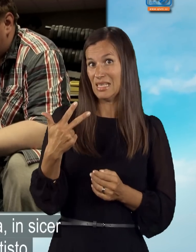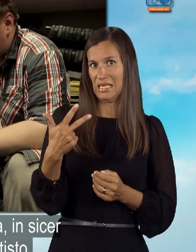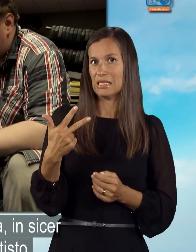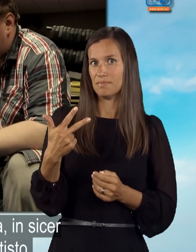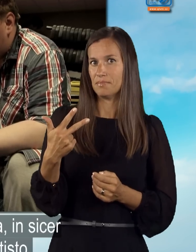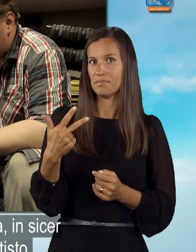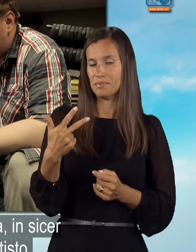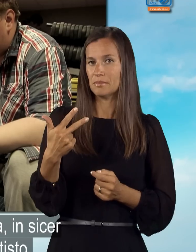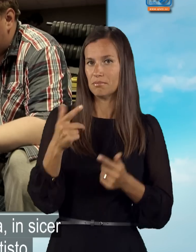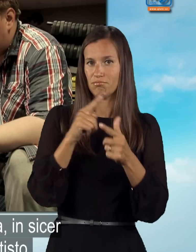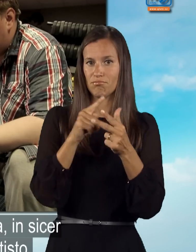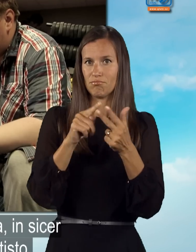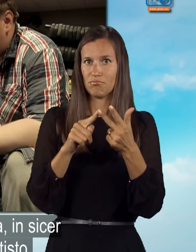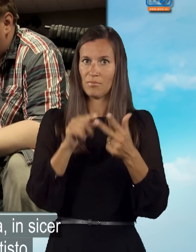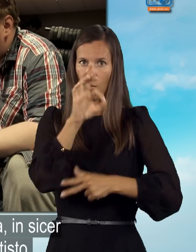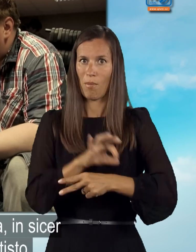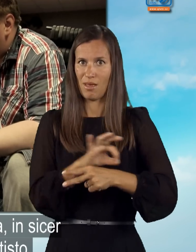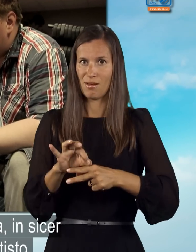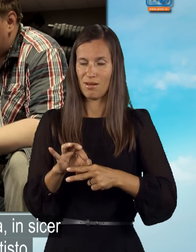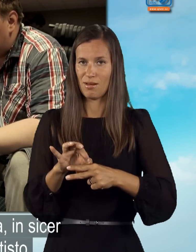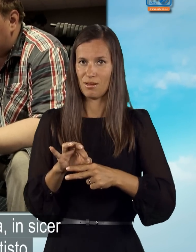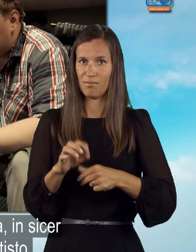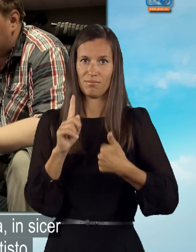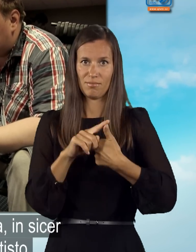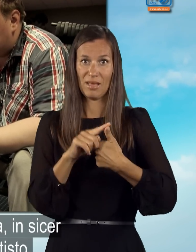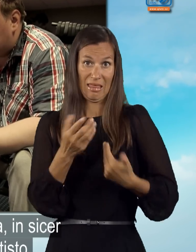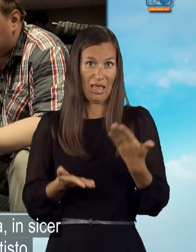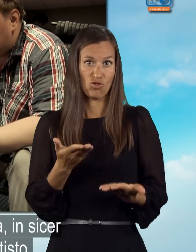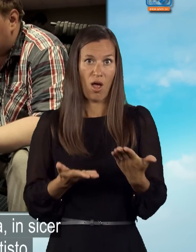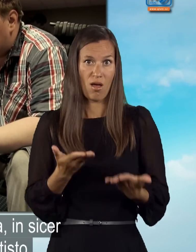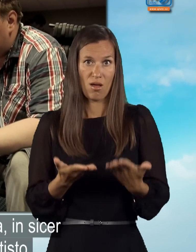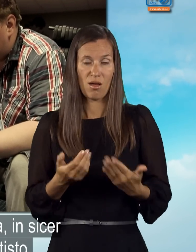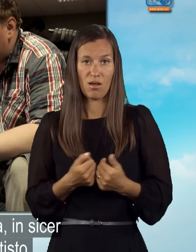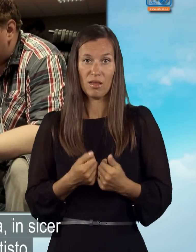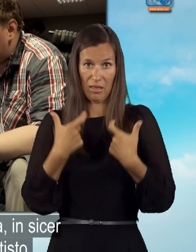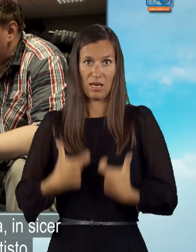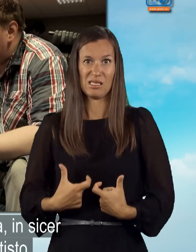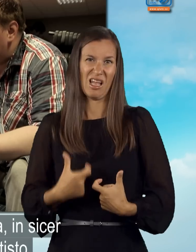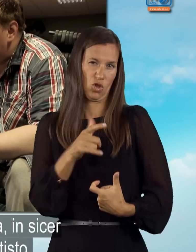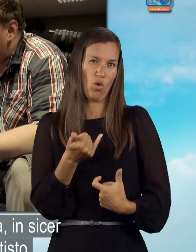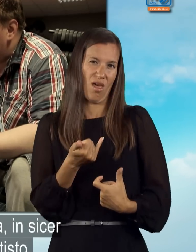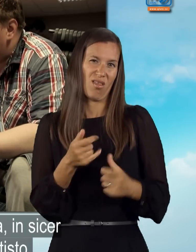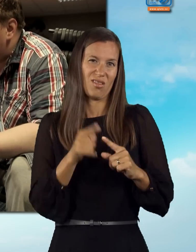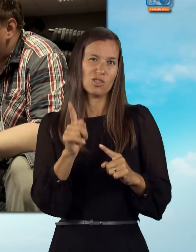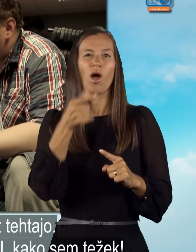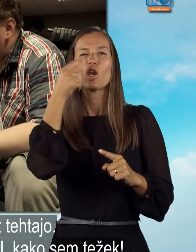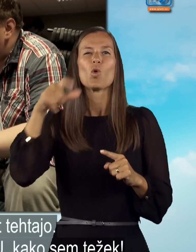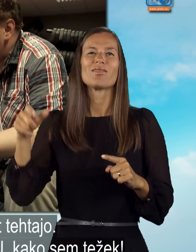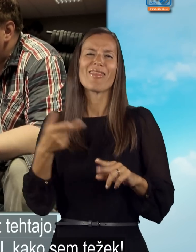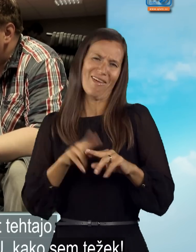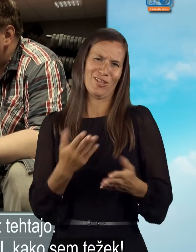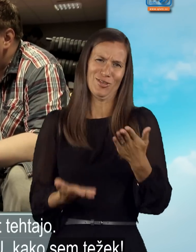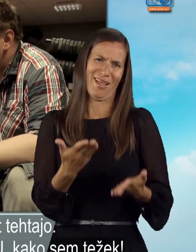Tri zadeve sva zmerila, in sicer teža telesa, ne, to je tisto, kar pač si